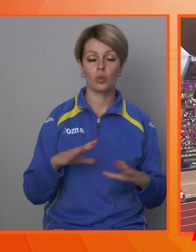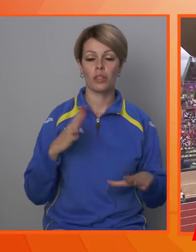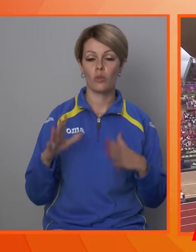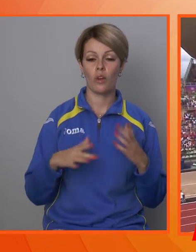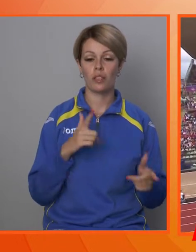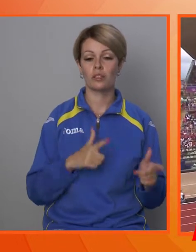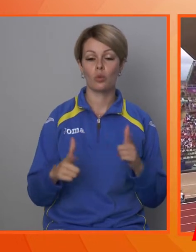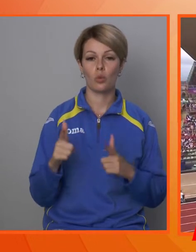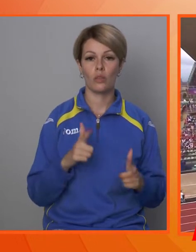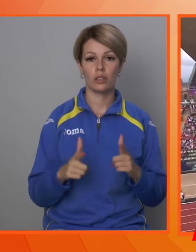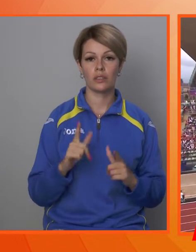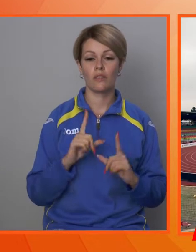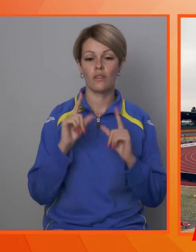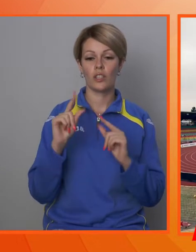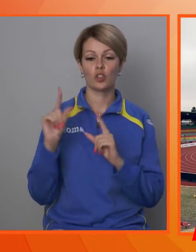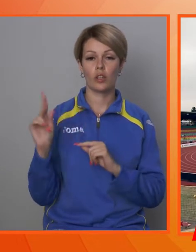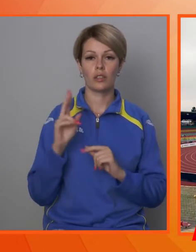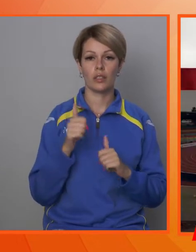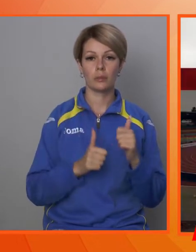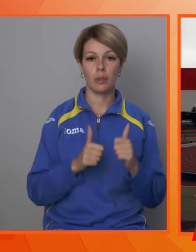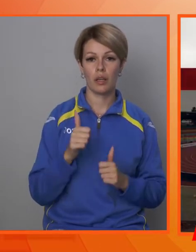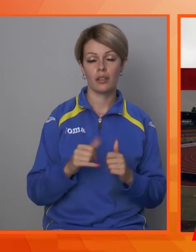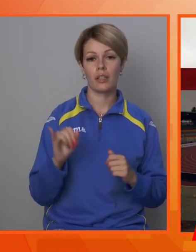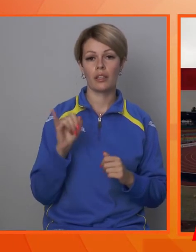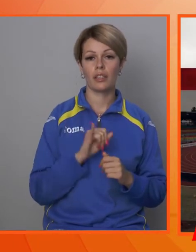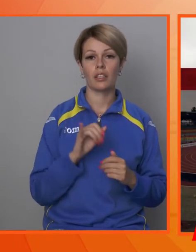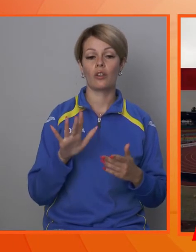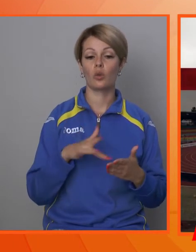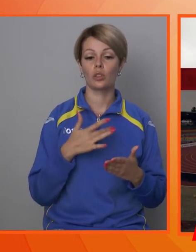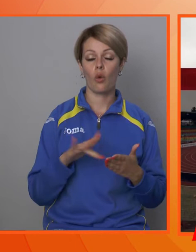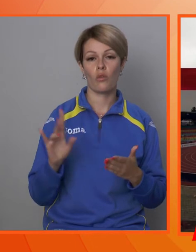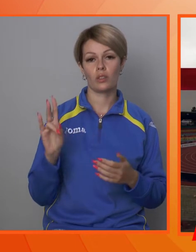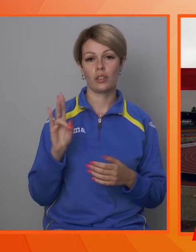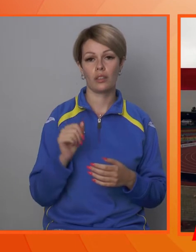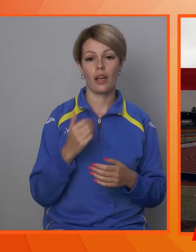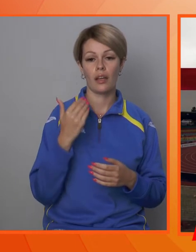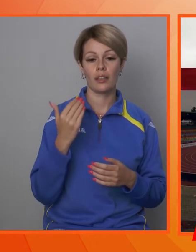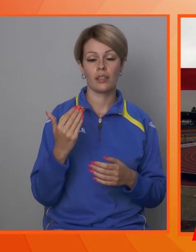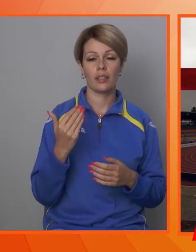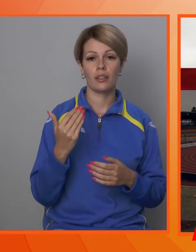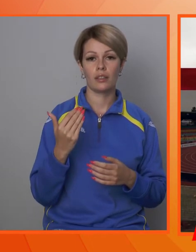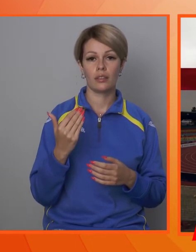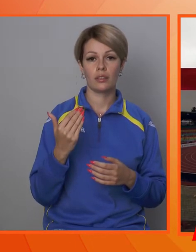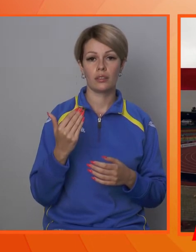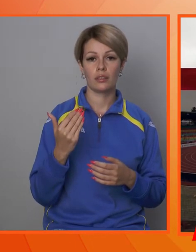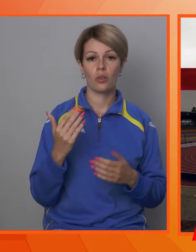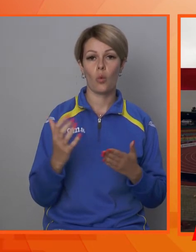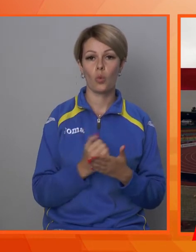перспективою тренуватись, готуватись, виїжджати на змагання і розраховувати на